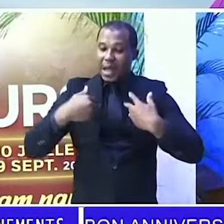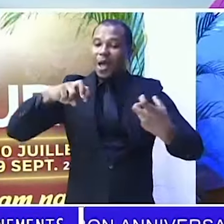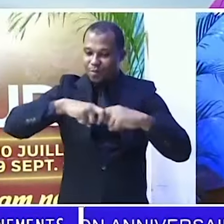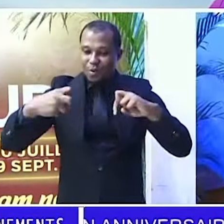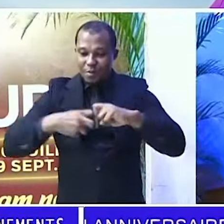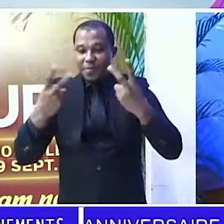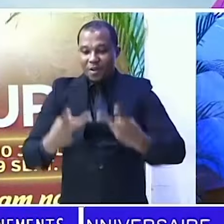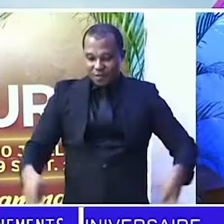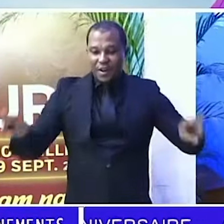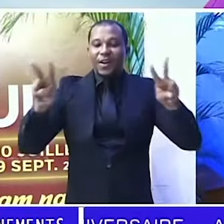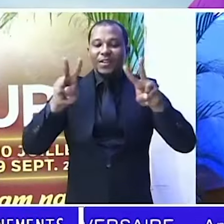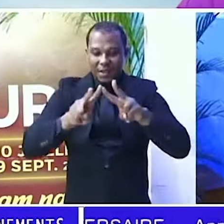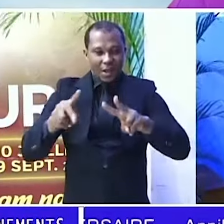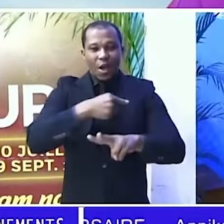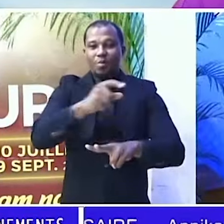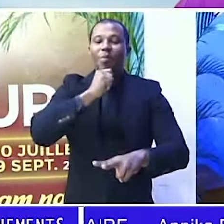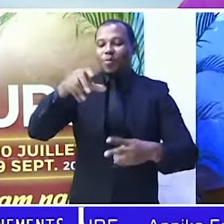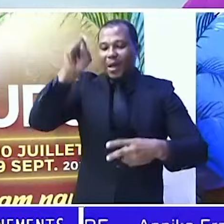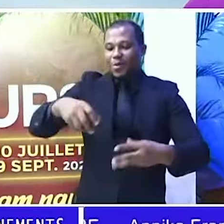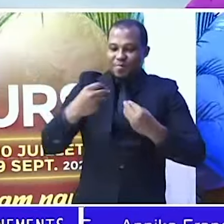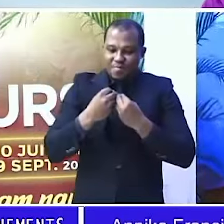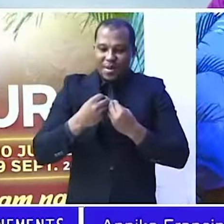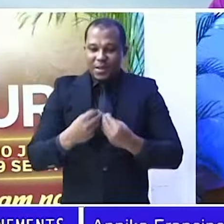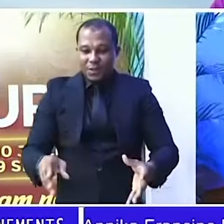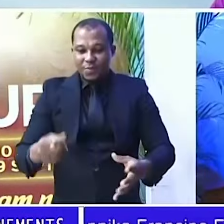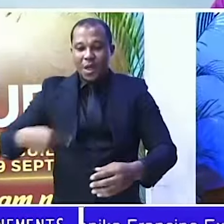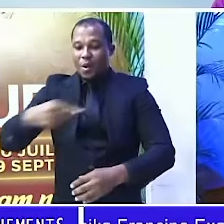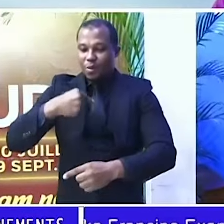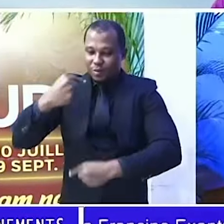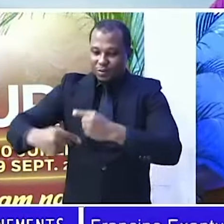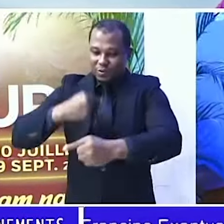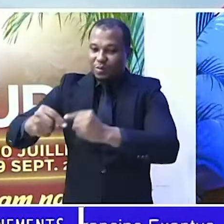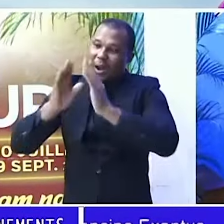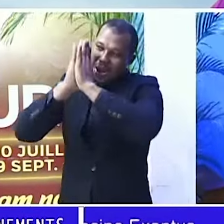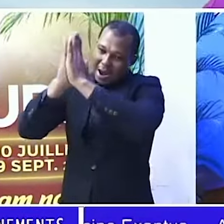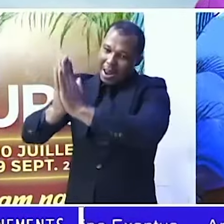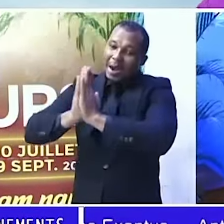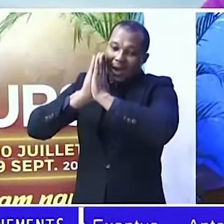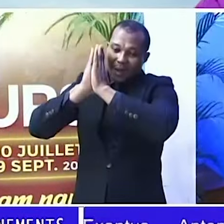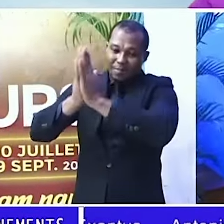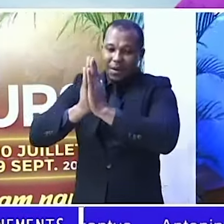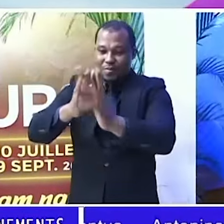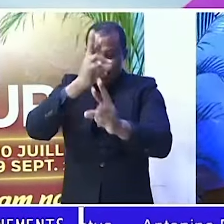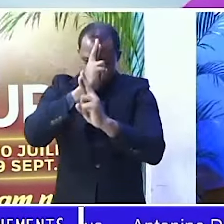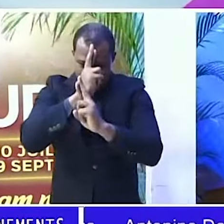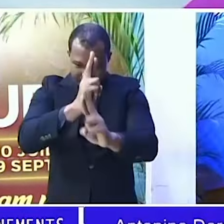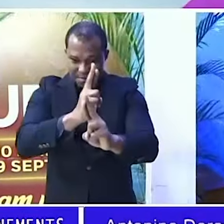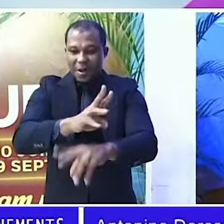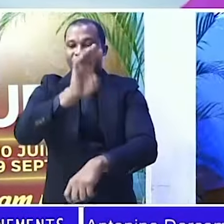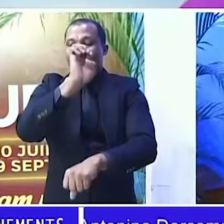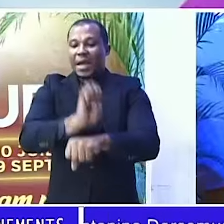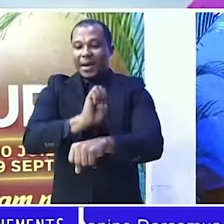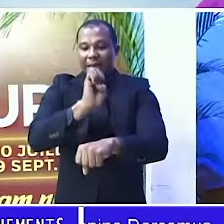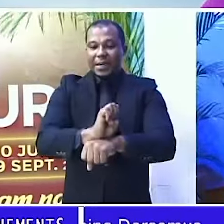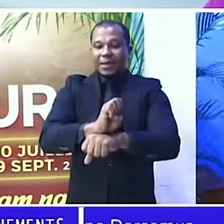pas de jambes perdues. Non? Nous allons la prier, frère Maxime, pour que le respect de l'Église,